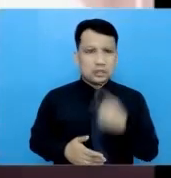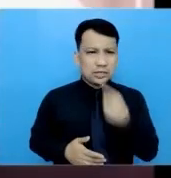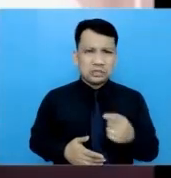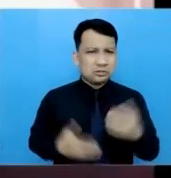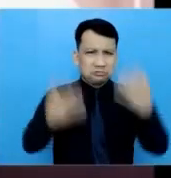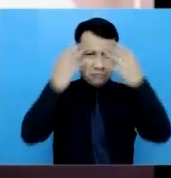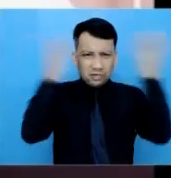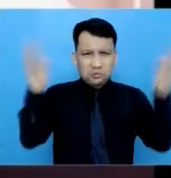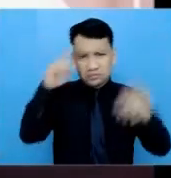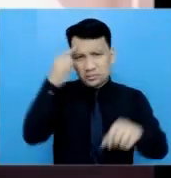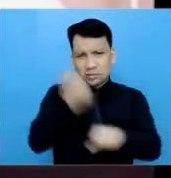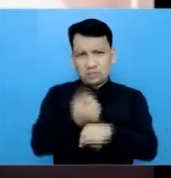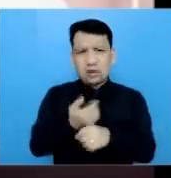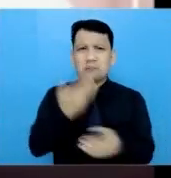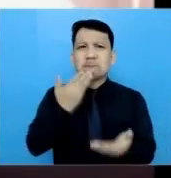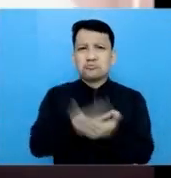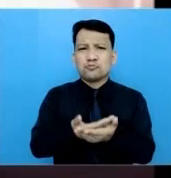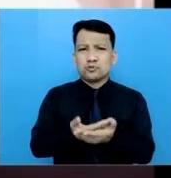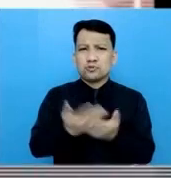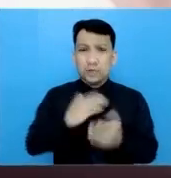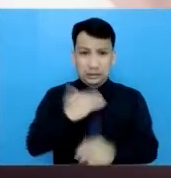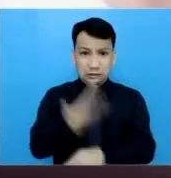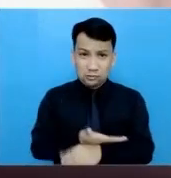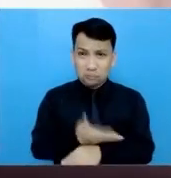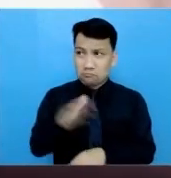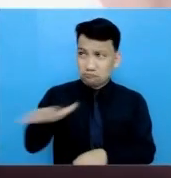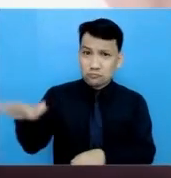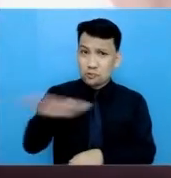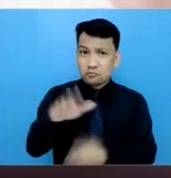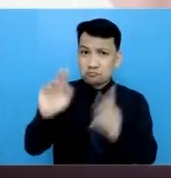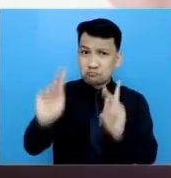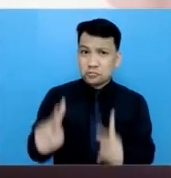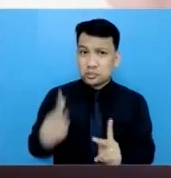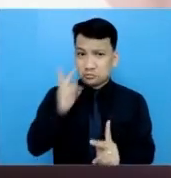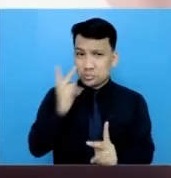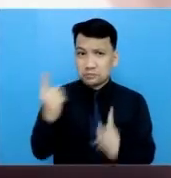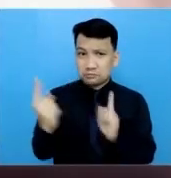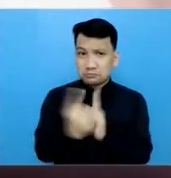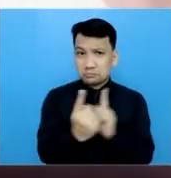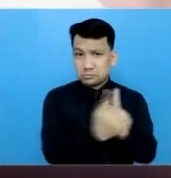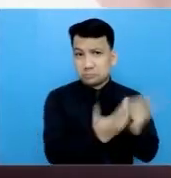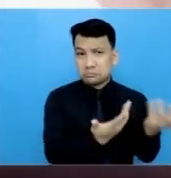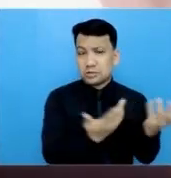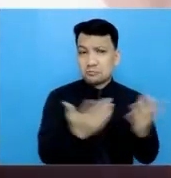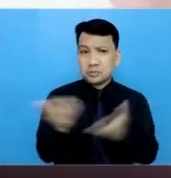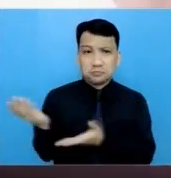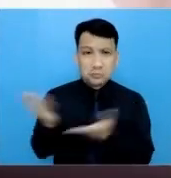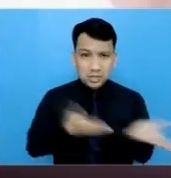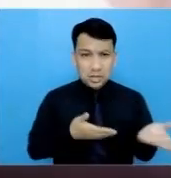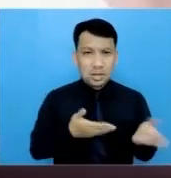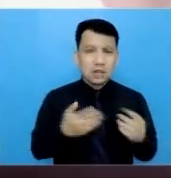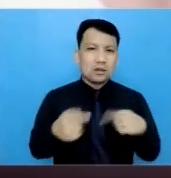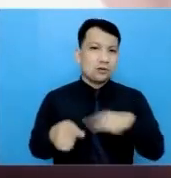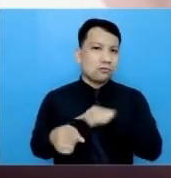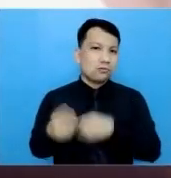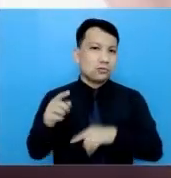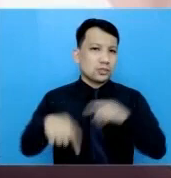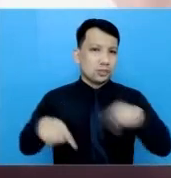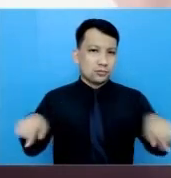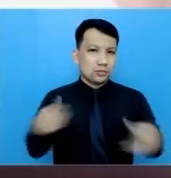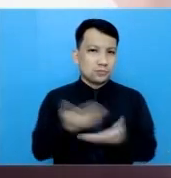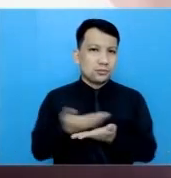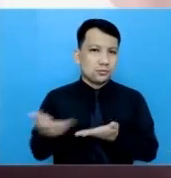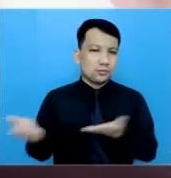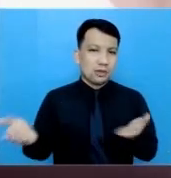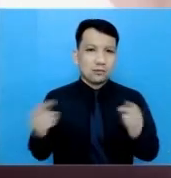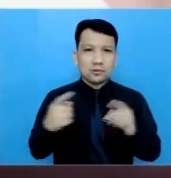sir. Sobrang bait po nun. Lahat pong na makita niyang tao na hirap, na bit yung kung ano mang mga pinamili,